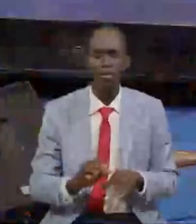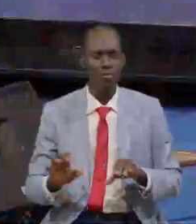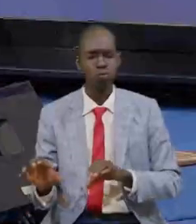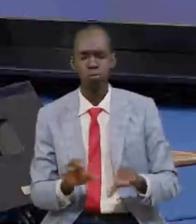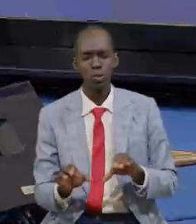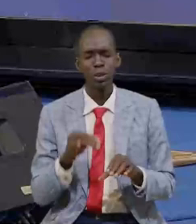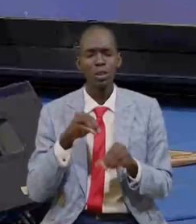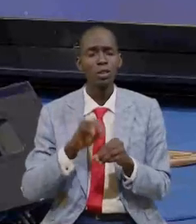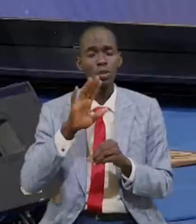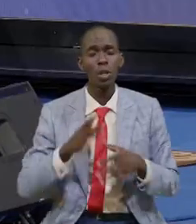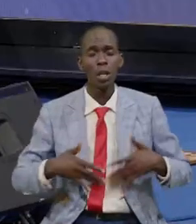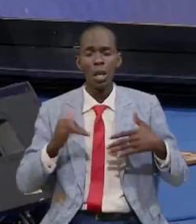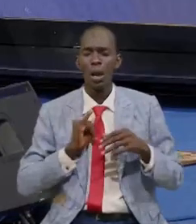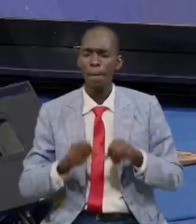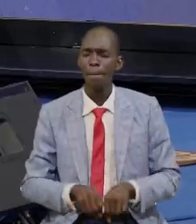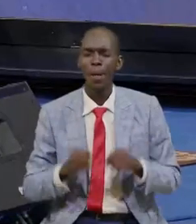toute